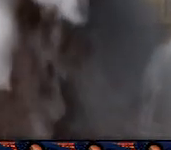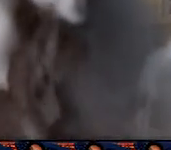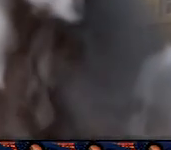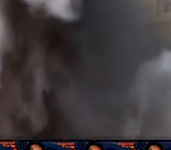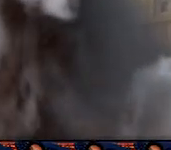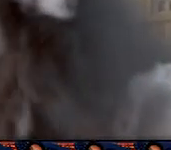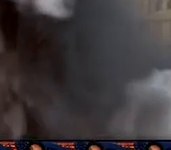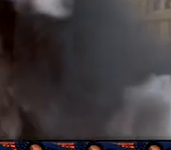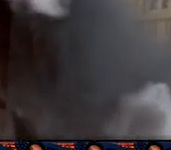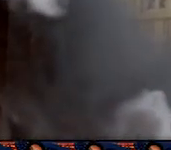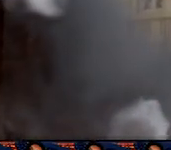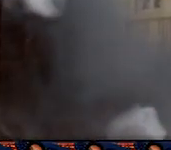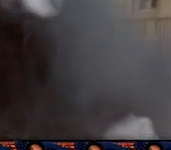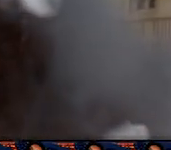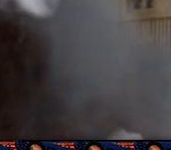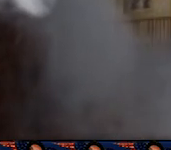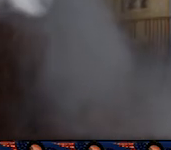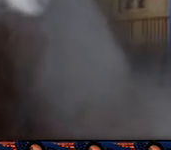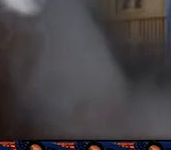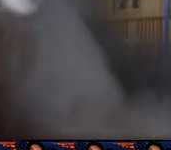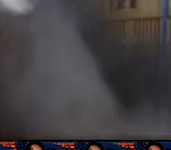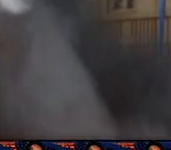አቤቱ ያኔ